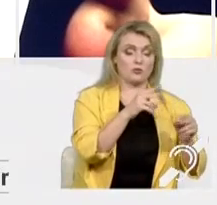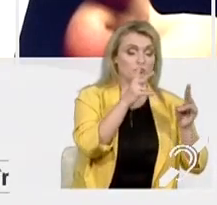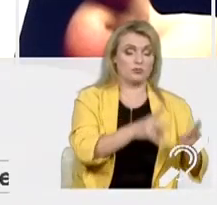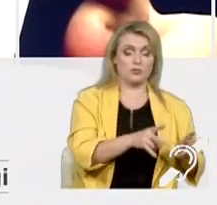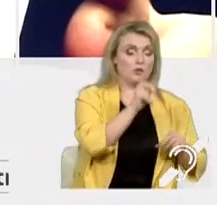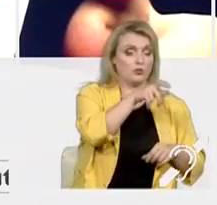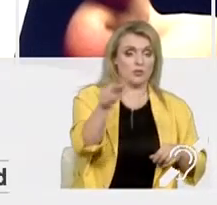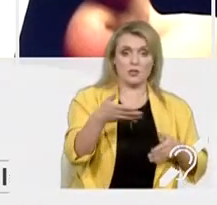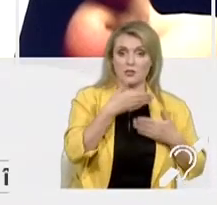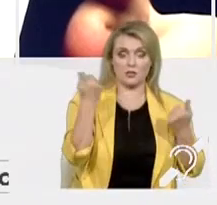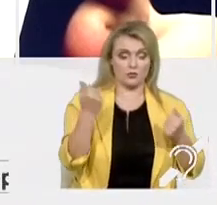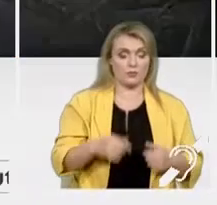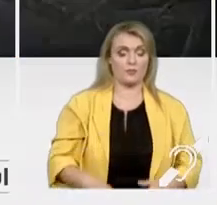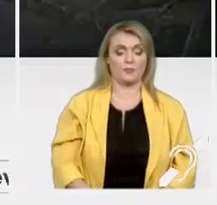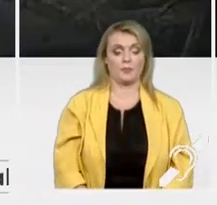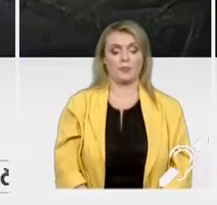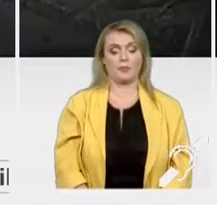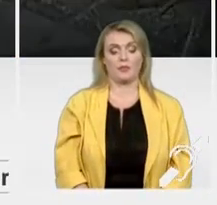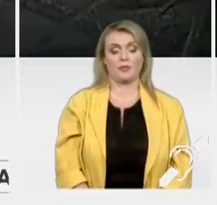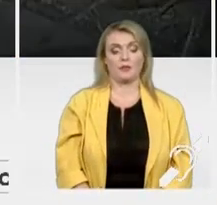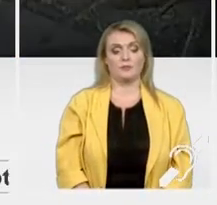aproape 9 ori peste limită.